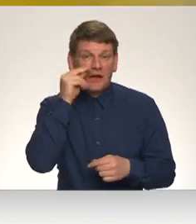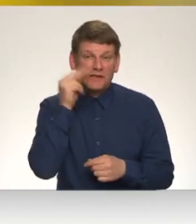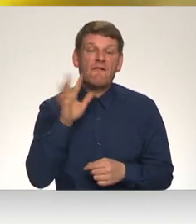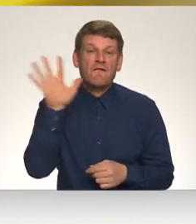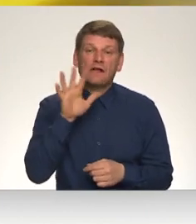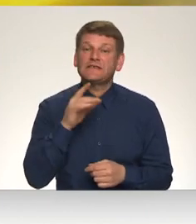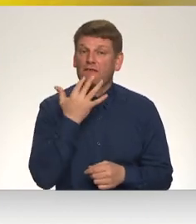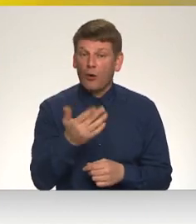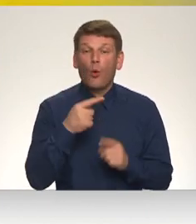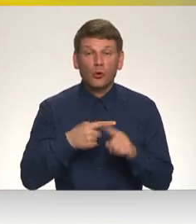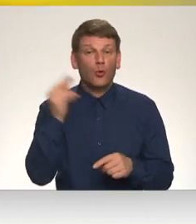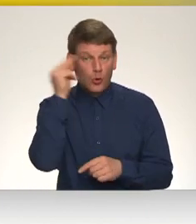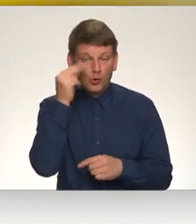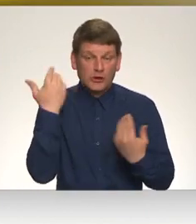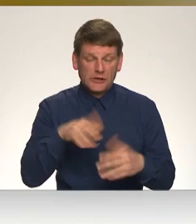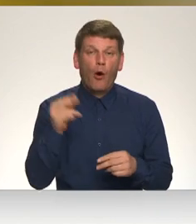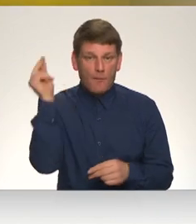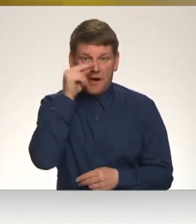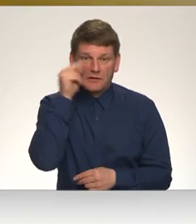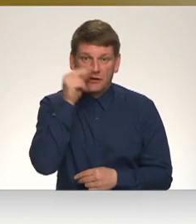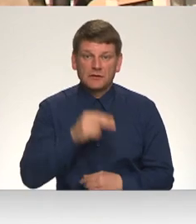valsts valodu un kursos to jau apgūst.